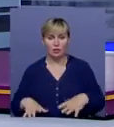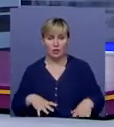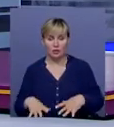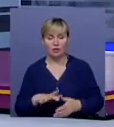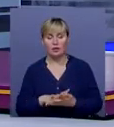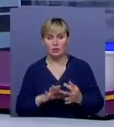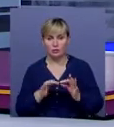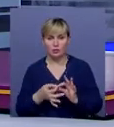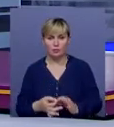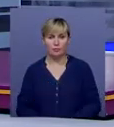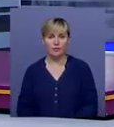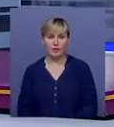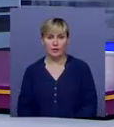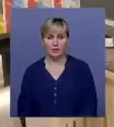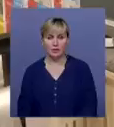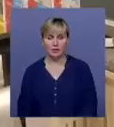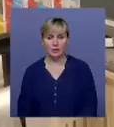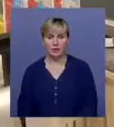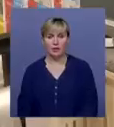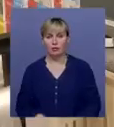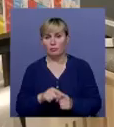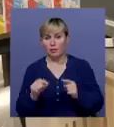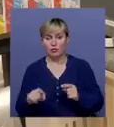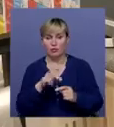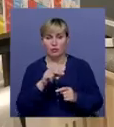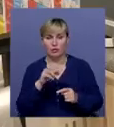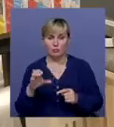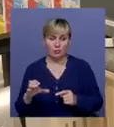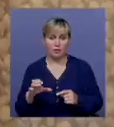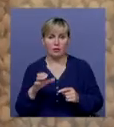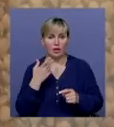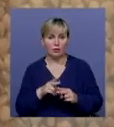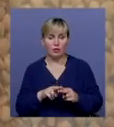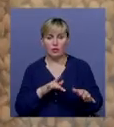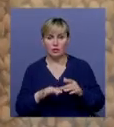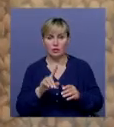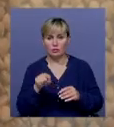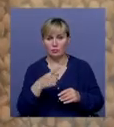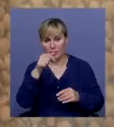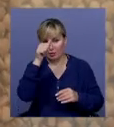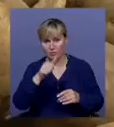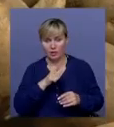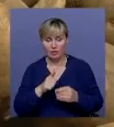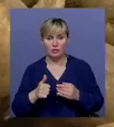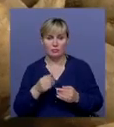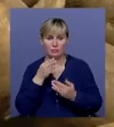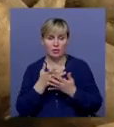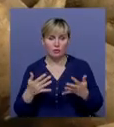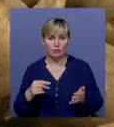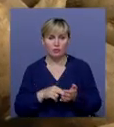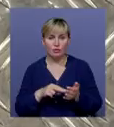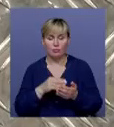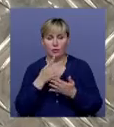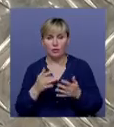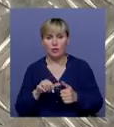Рамина Мирзалимова. В период чрезвычайного положения, которое действовало полтора месяца, ситуацию с наличием продовольствия и стоимостью